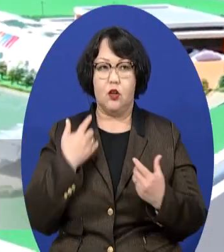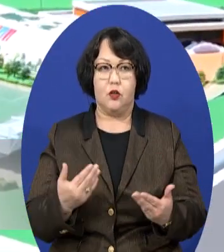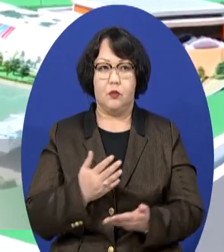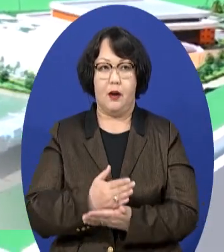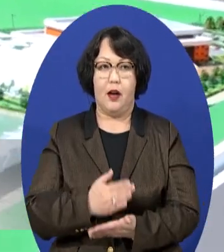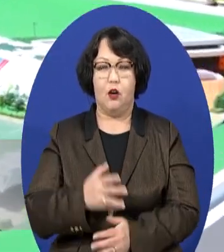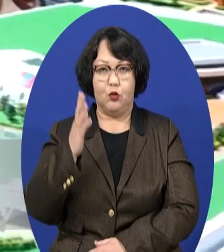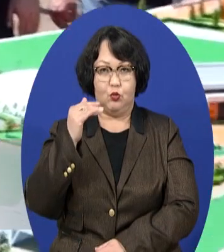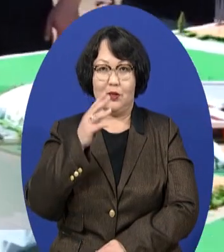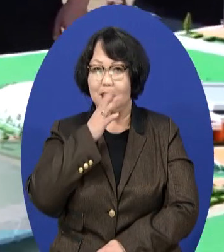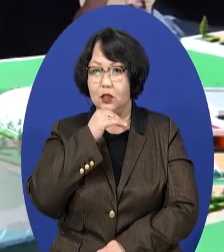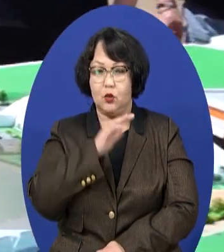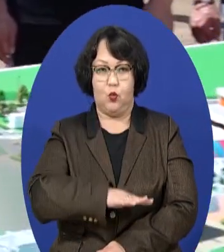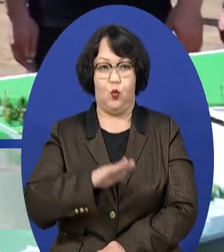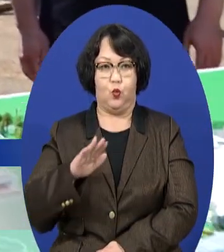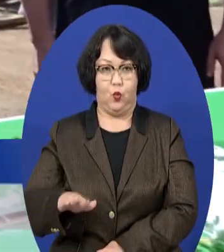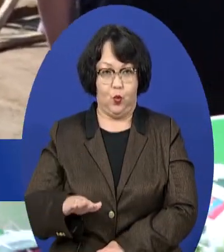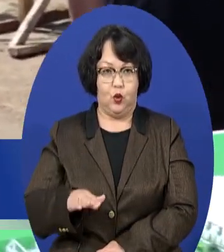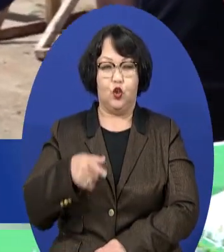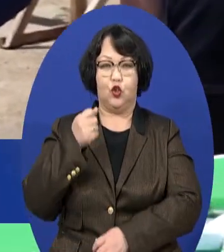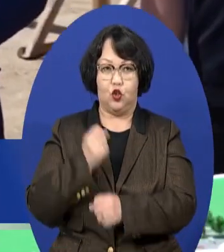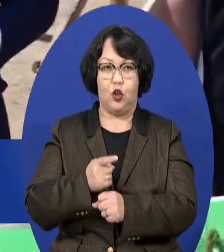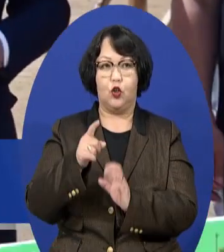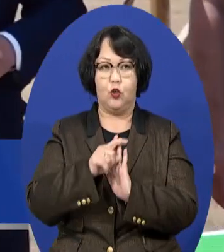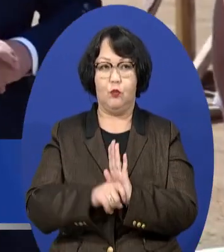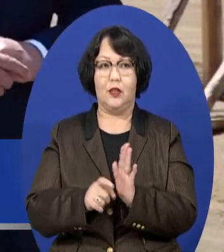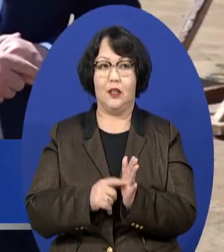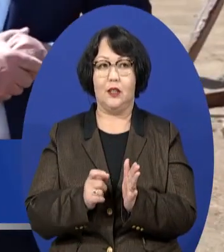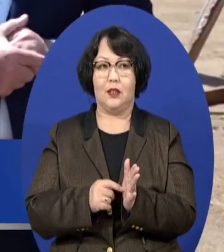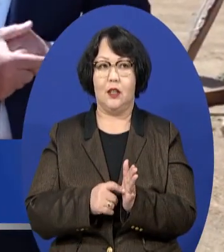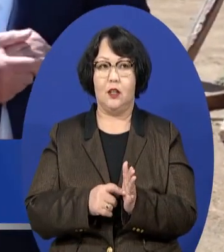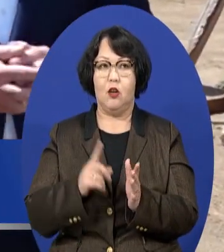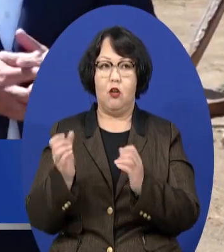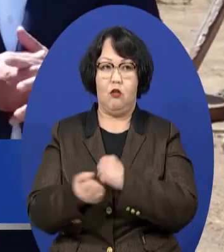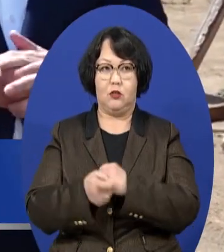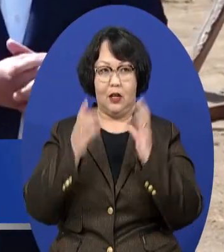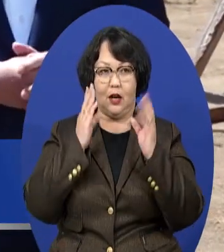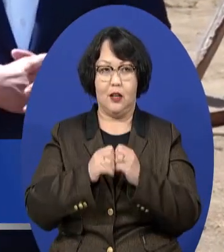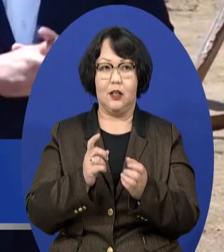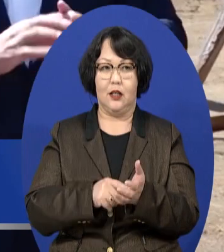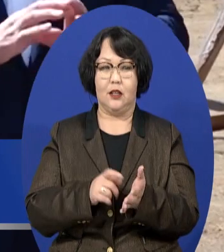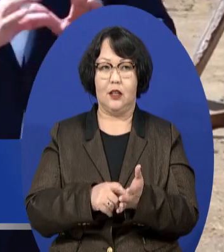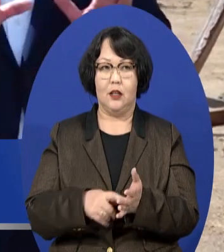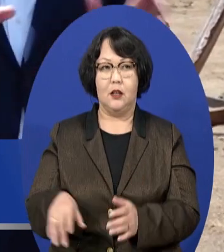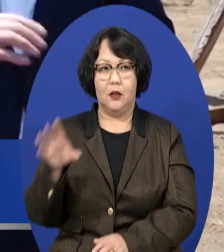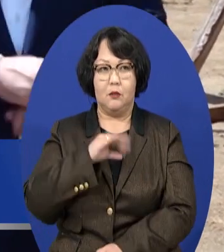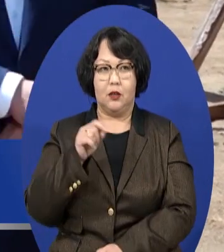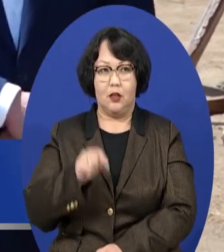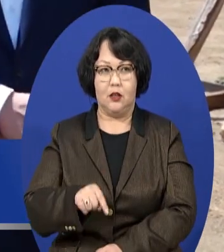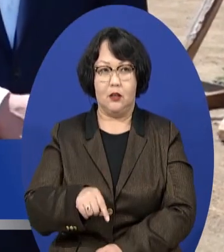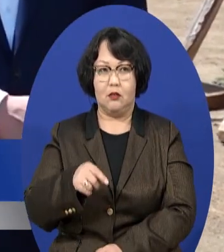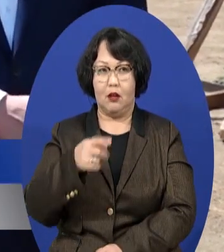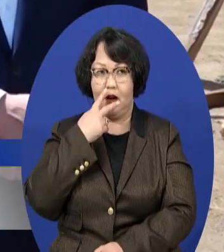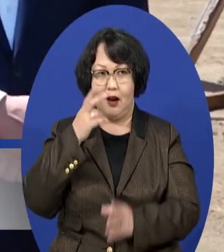Шилжилтийн насны үеийн хүүхдүүдийн хөтөлбөр байх хэрэгтэй байна. Энийг бол бүр онцгой анхаарах хэрэгтэй байна. Бид түр яг энэ дээр бол